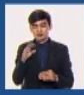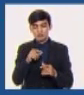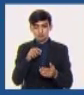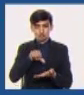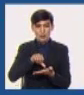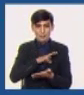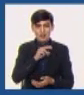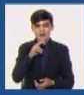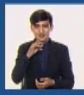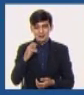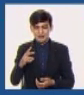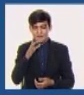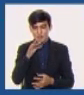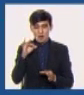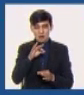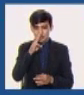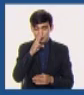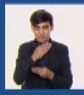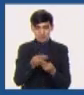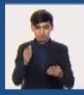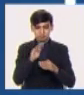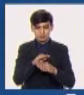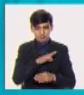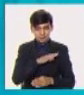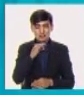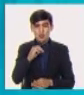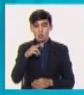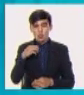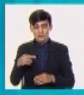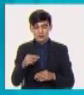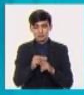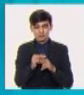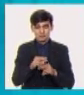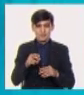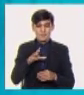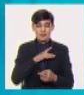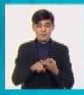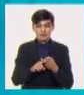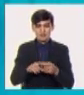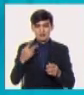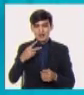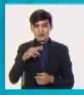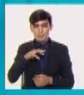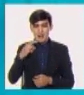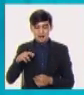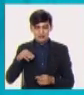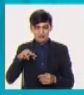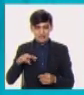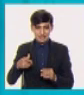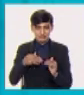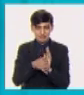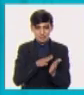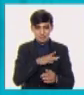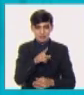өзгеде мамандарға үстемақы беруге жұмсалыпты. COVID жұқтырғандарды ауруханаларда емдеу үшін 20 миллиардтай бөлінген. Үш қалада